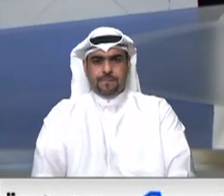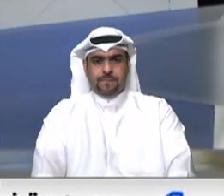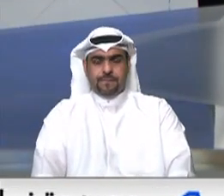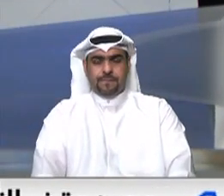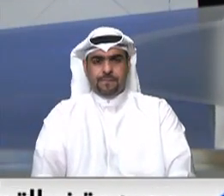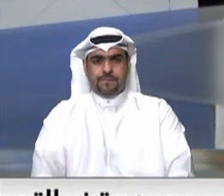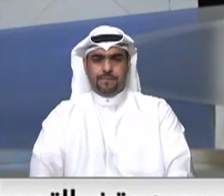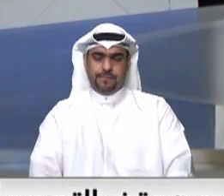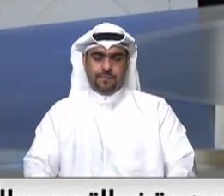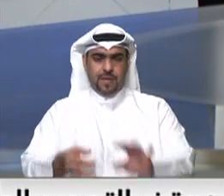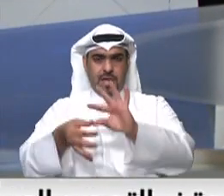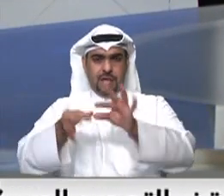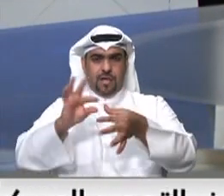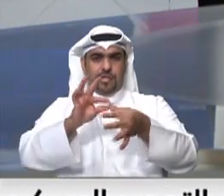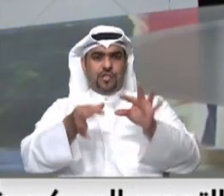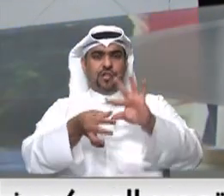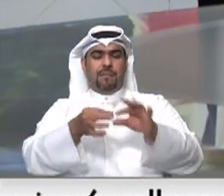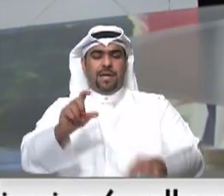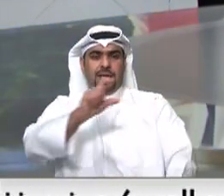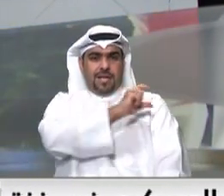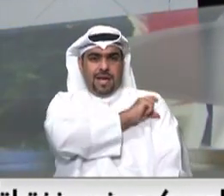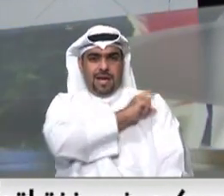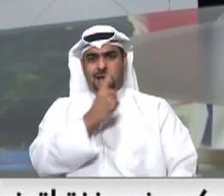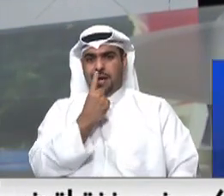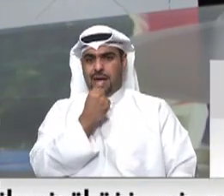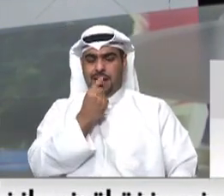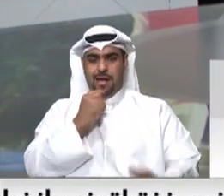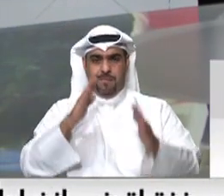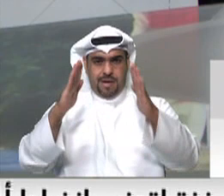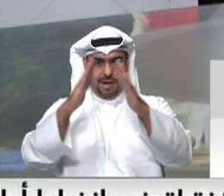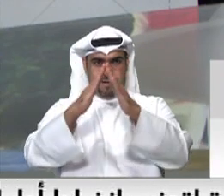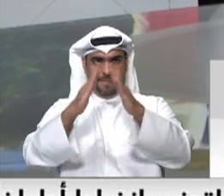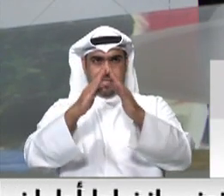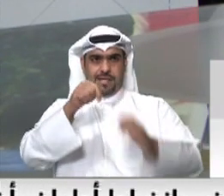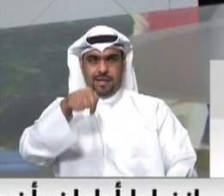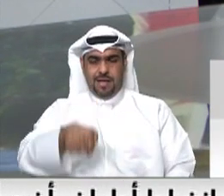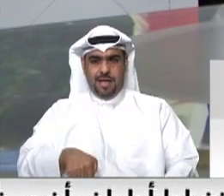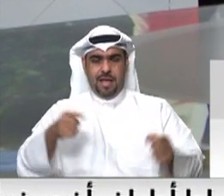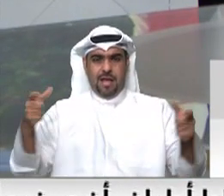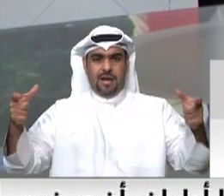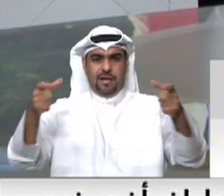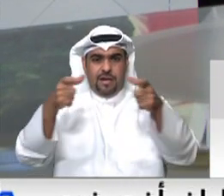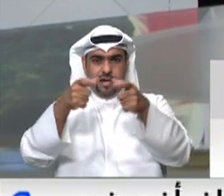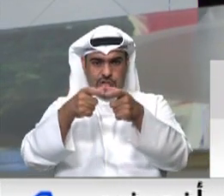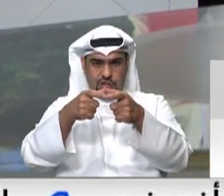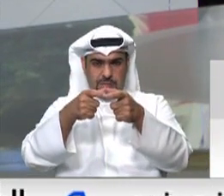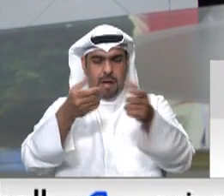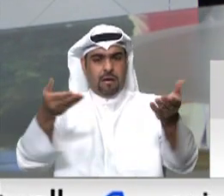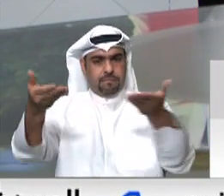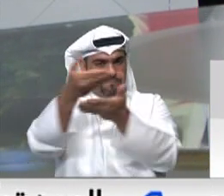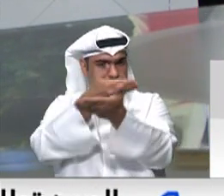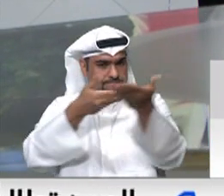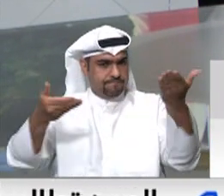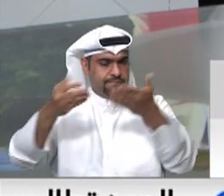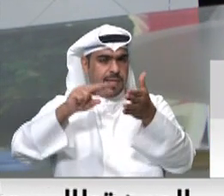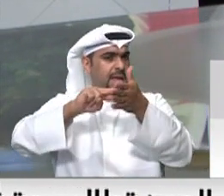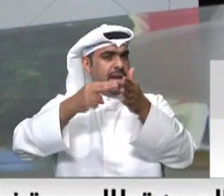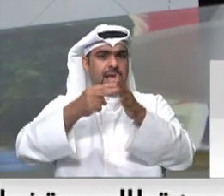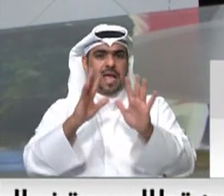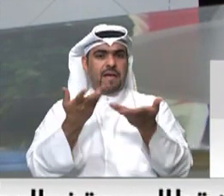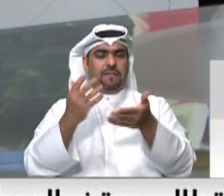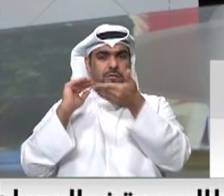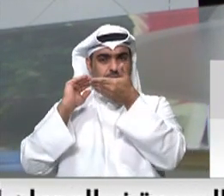عقد الهلال الأحمر المصري اجتماعا في القاهرة بشأن تنسيق المساعدات الإنسانية للشعب الفلسطيني تحت مظلة